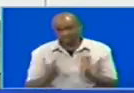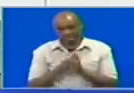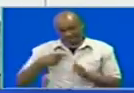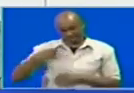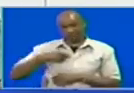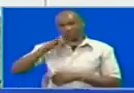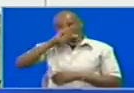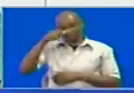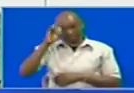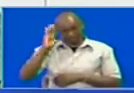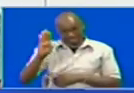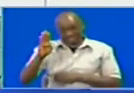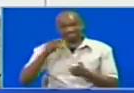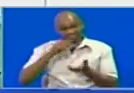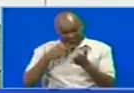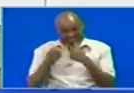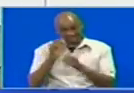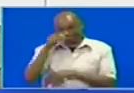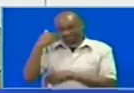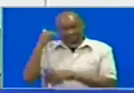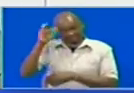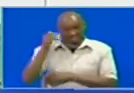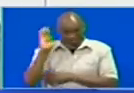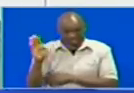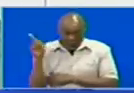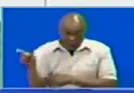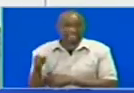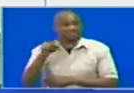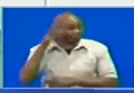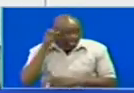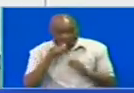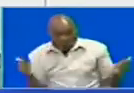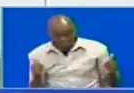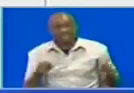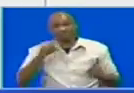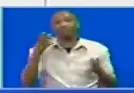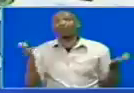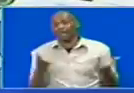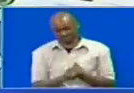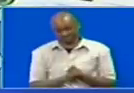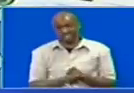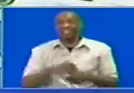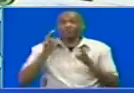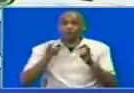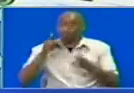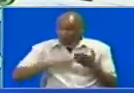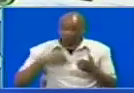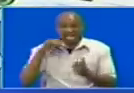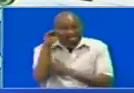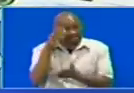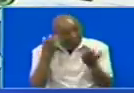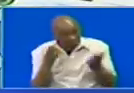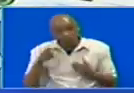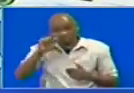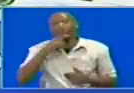Marcel Busolo ambaye anafahamika kama JB, ameweza kutueleza, umepata kumsikia. Sasa unajua Wako Wapi. Kama kawaida mimi kuuliza iwapo kuna